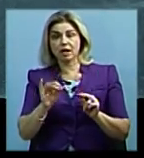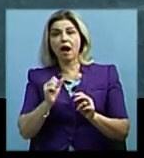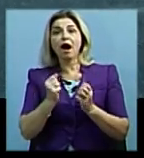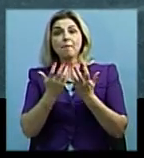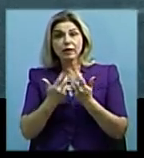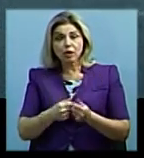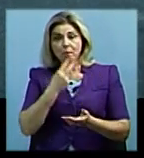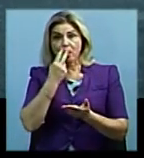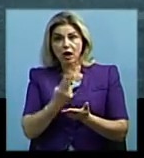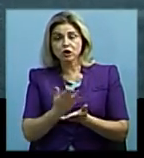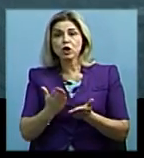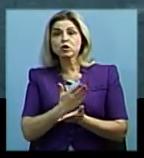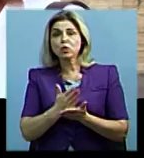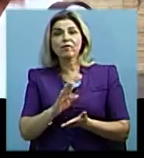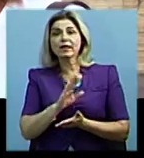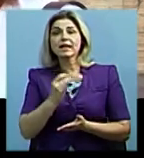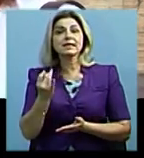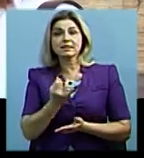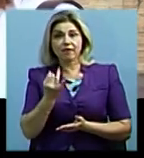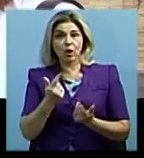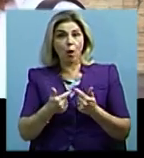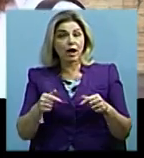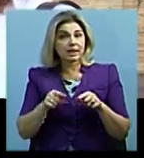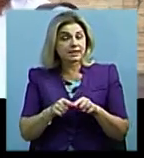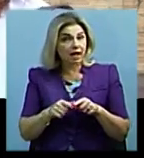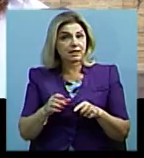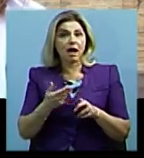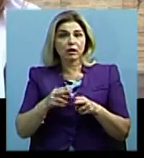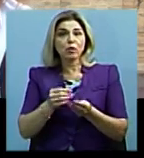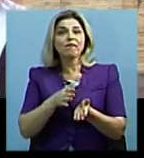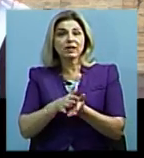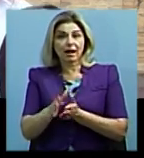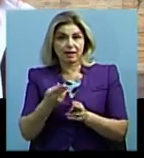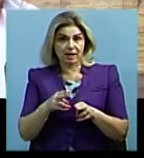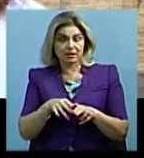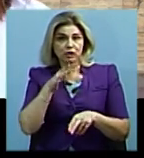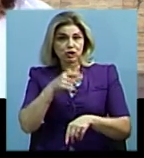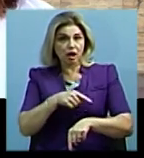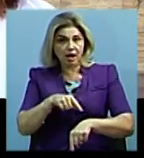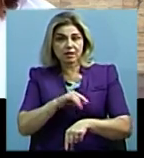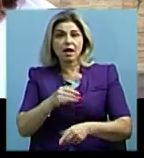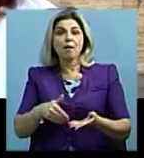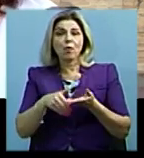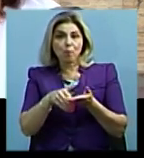підрахунок покаже, зовсім не зацікавлена організація, яка витратила на це час, яка